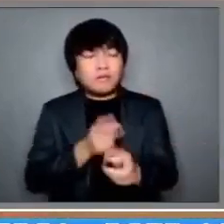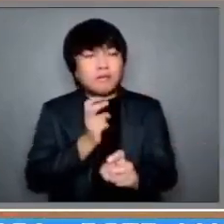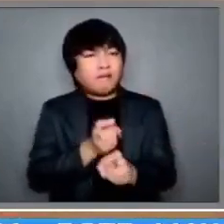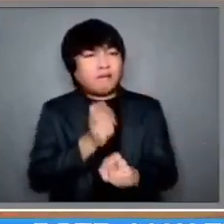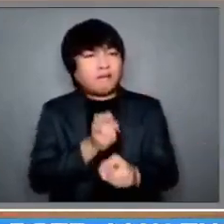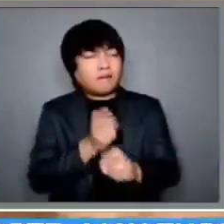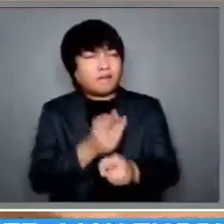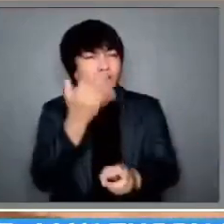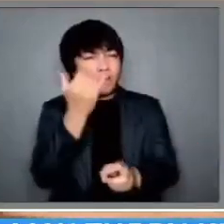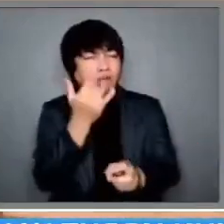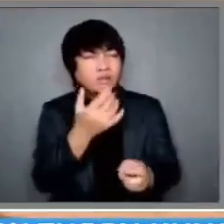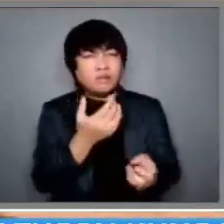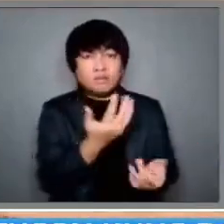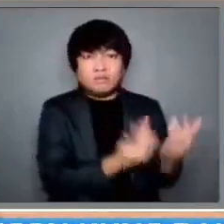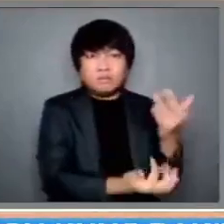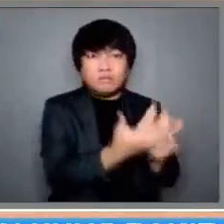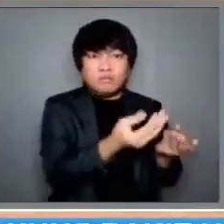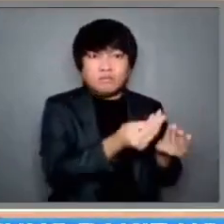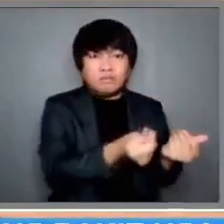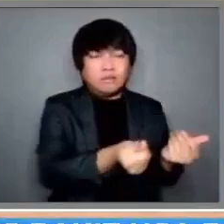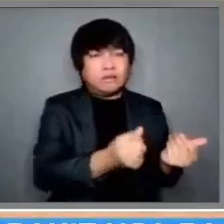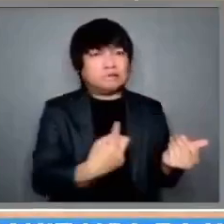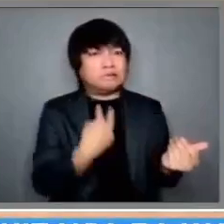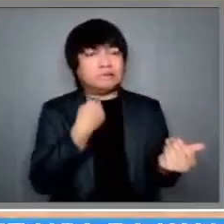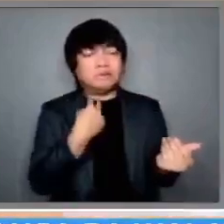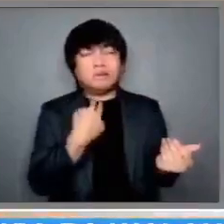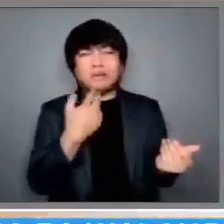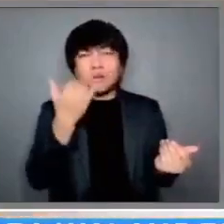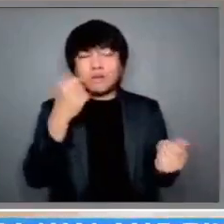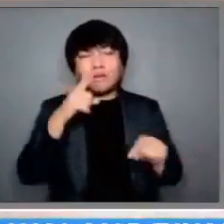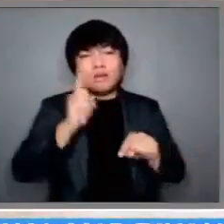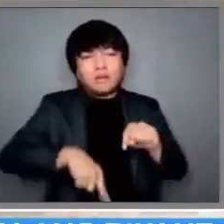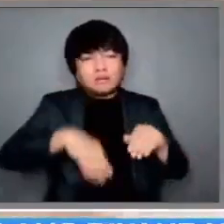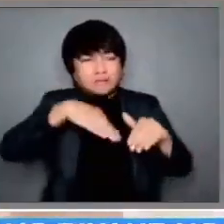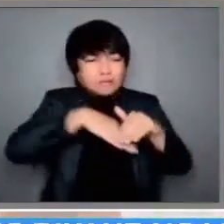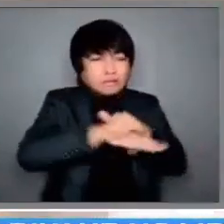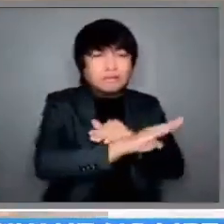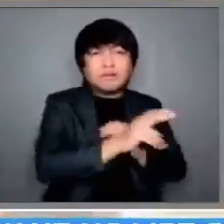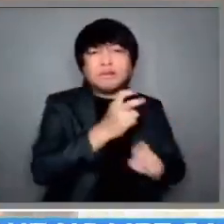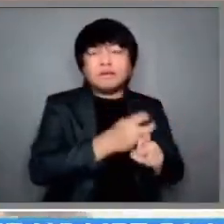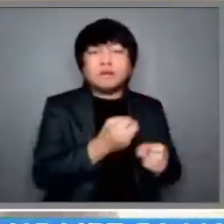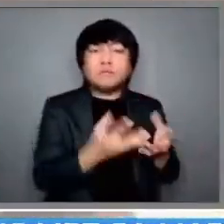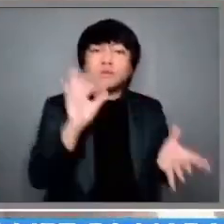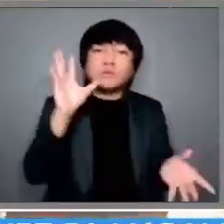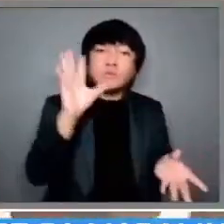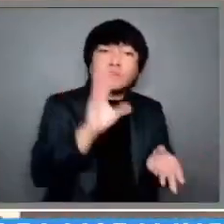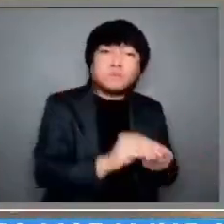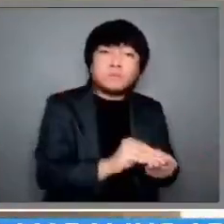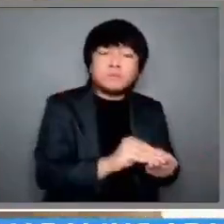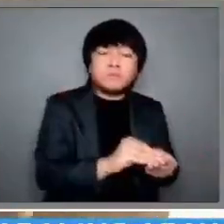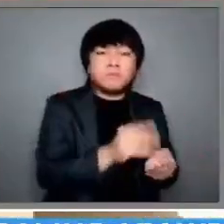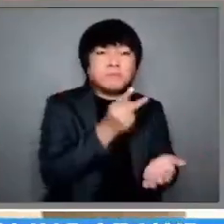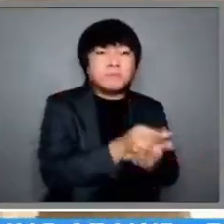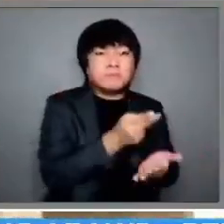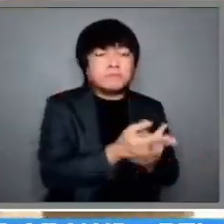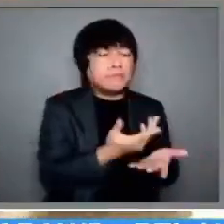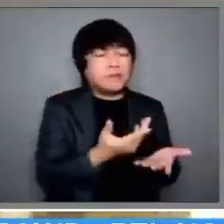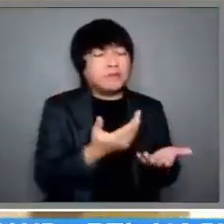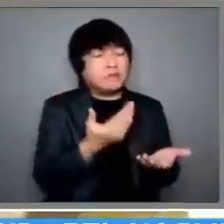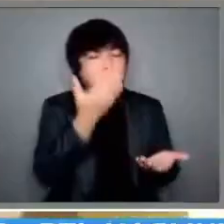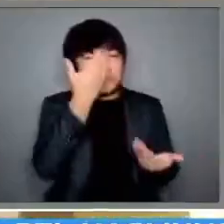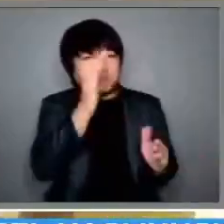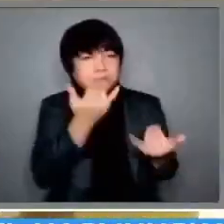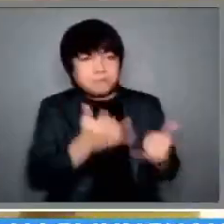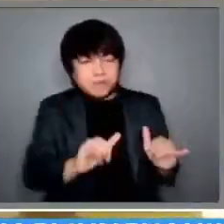dahil hindi agad mapasok ang lugar. Inaalam pa ang kabuuang halaga ng mga nasunog na ari-arian.